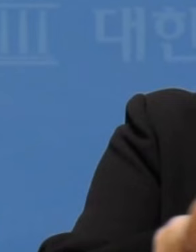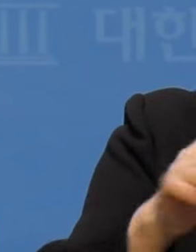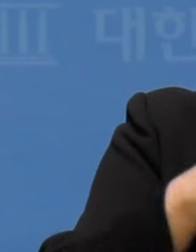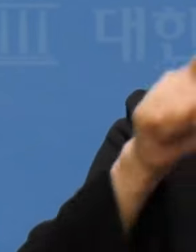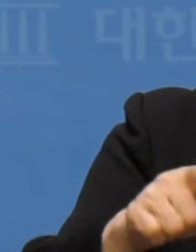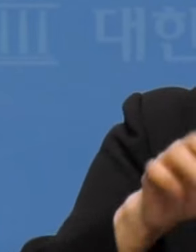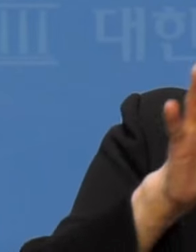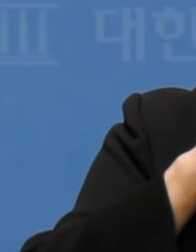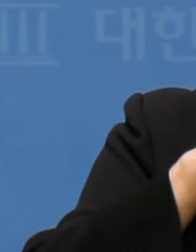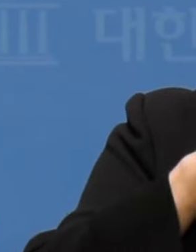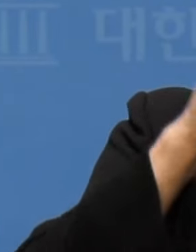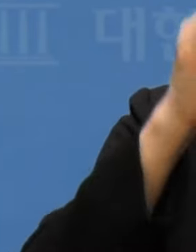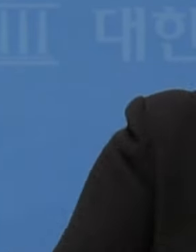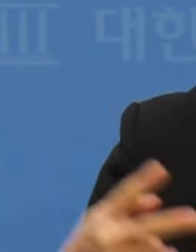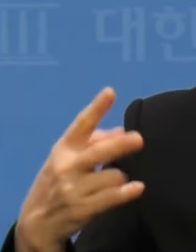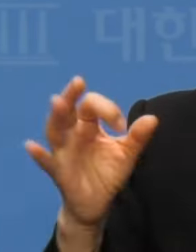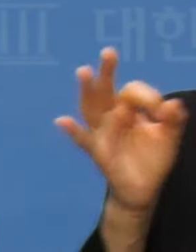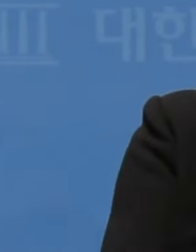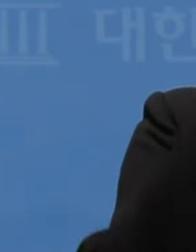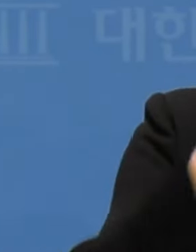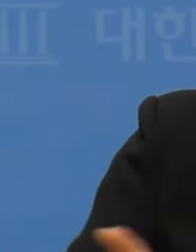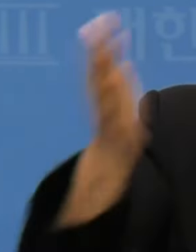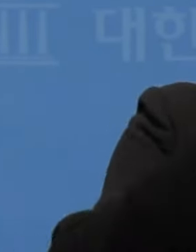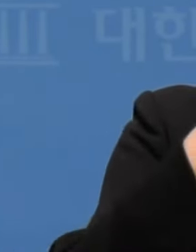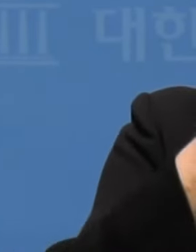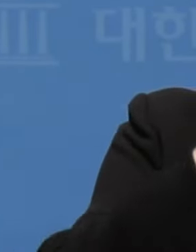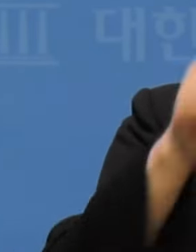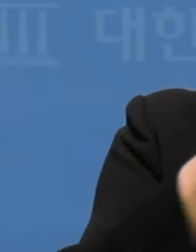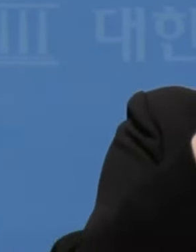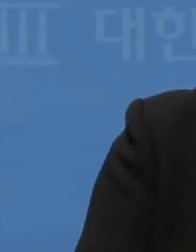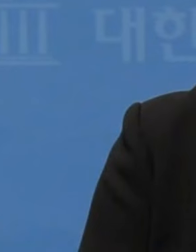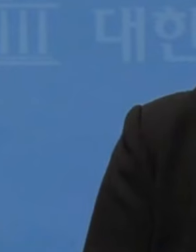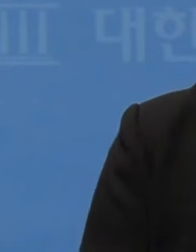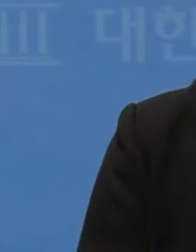고리를 끊어낼 수 있다고 여러분께 호소의 말씀 드립니다.